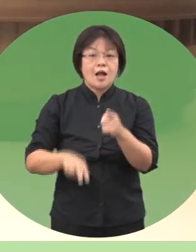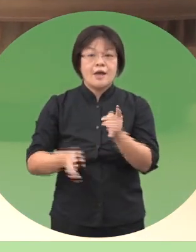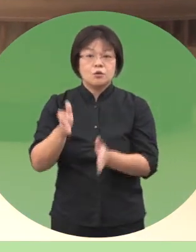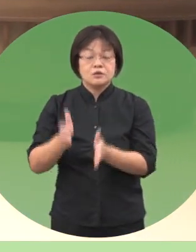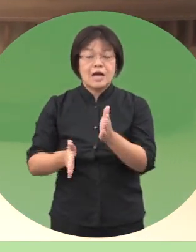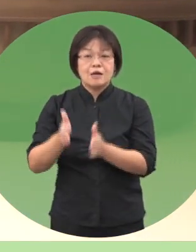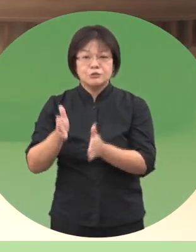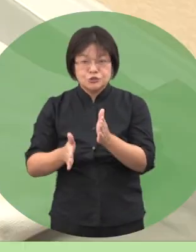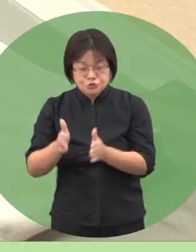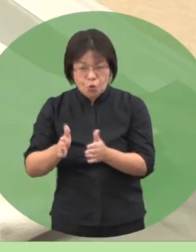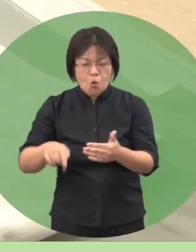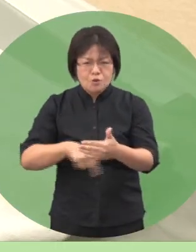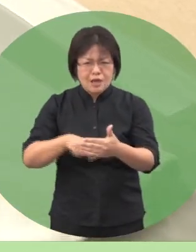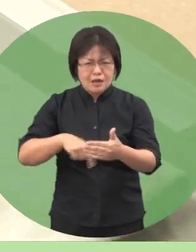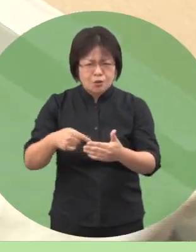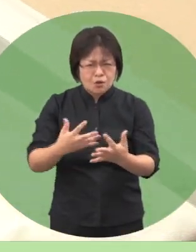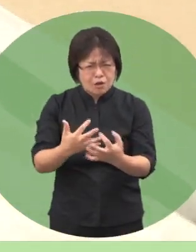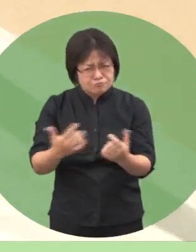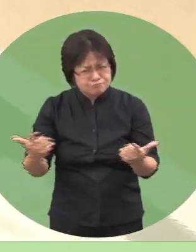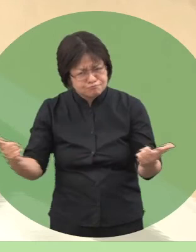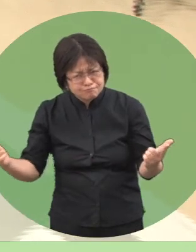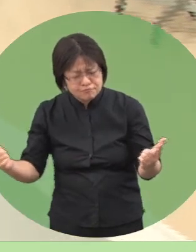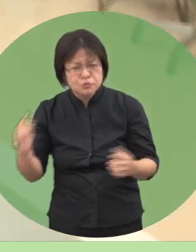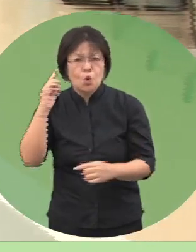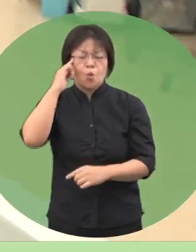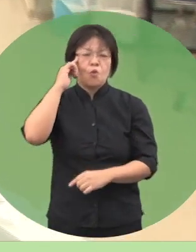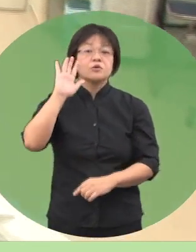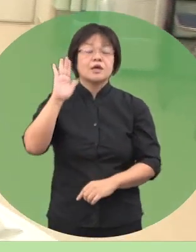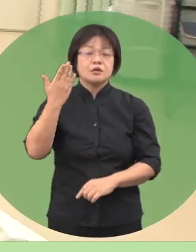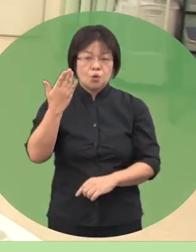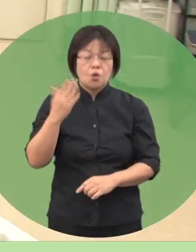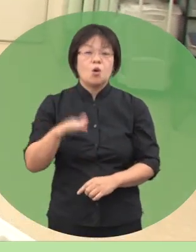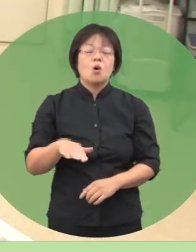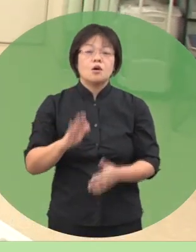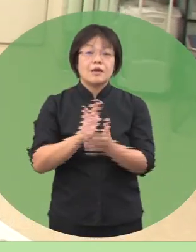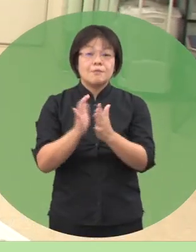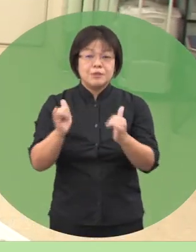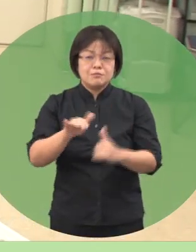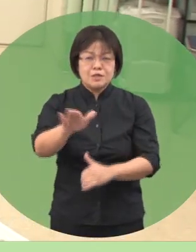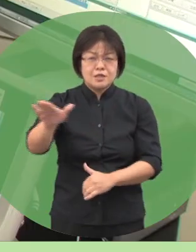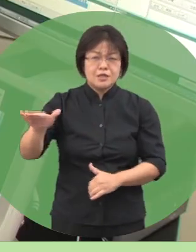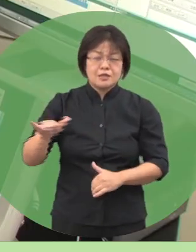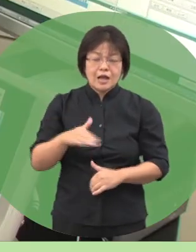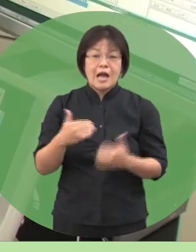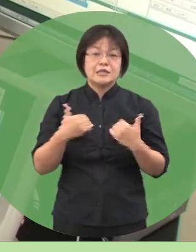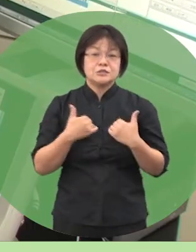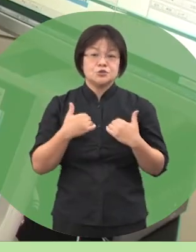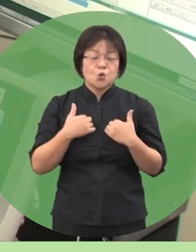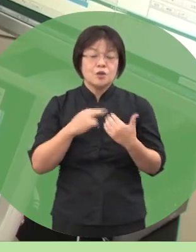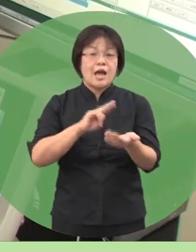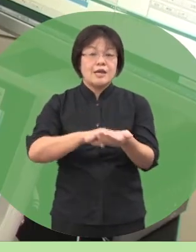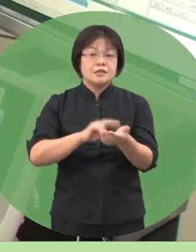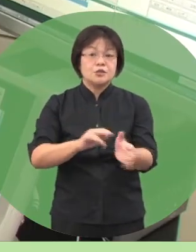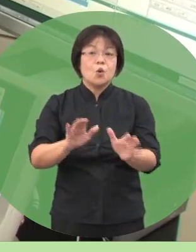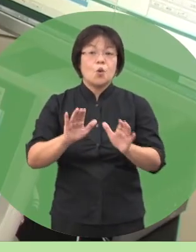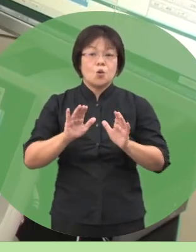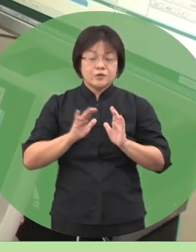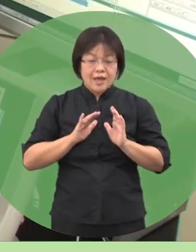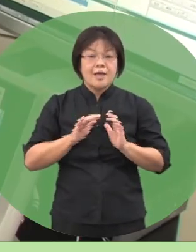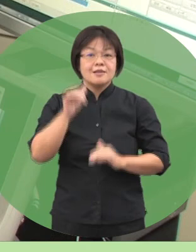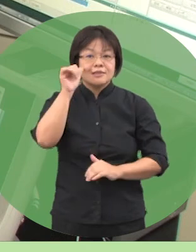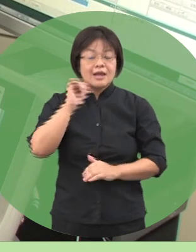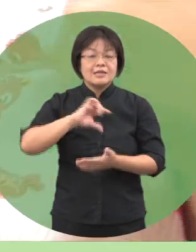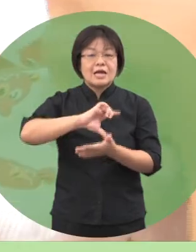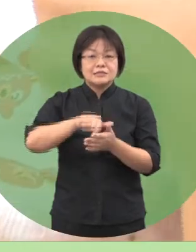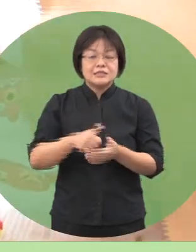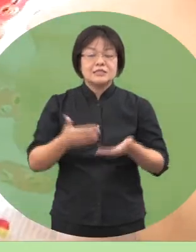に増加するわけですが、全ての県民が必要な医療を受け、住み慣れた地域で安心して暮らしていくため